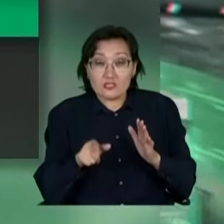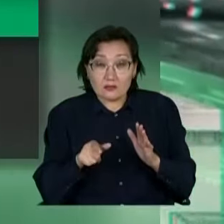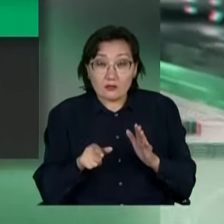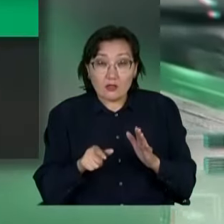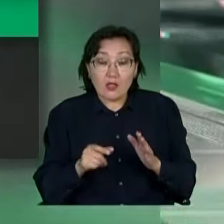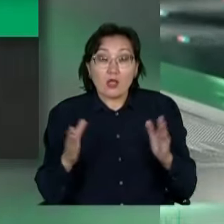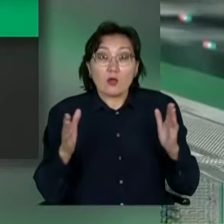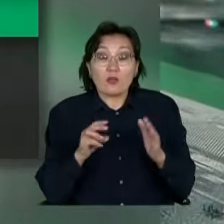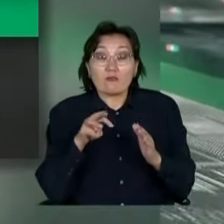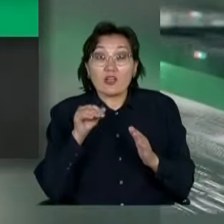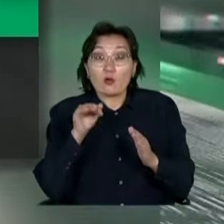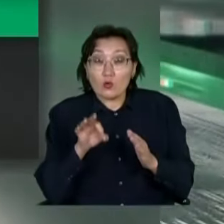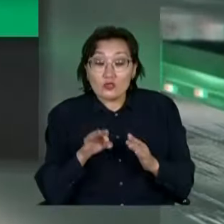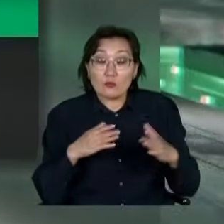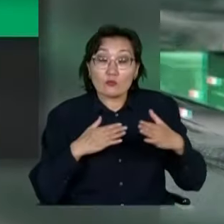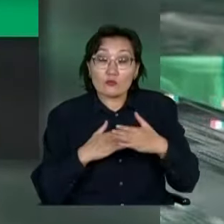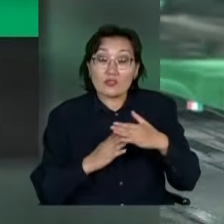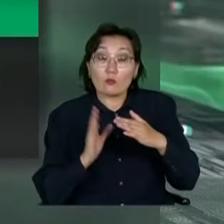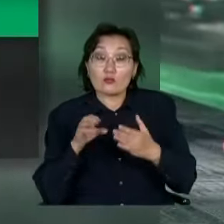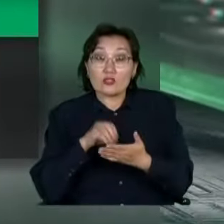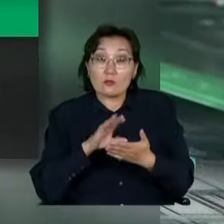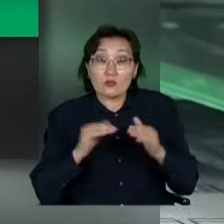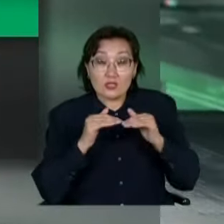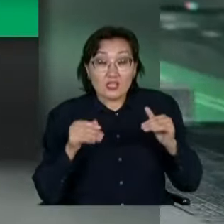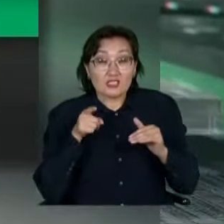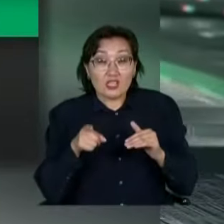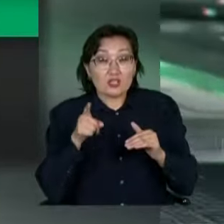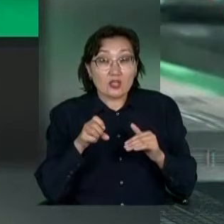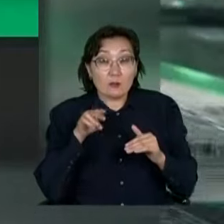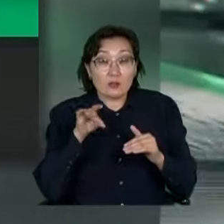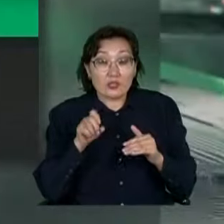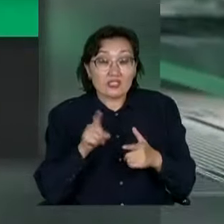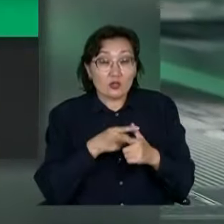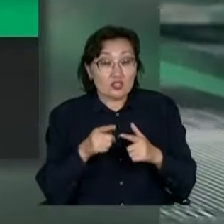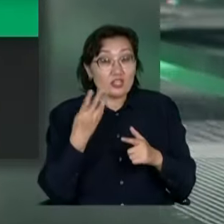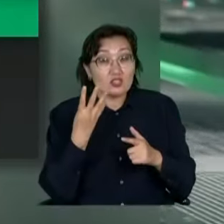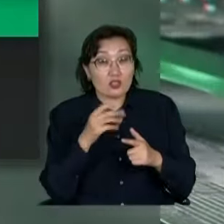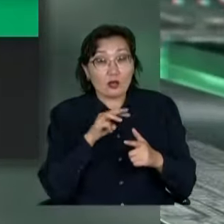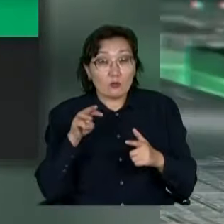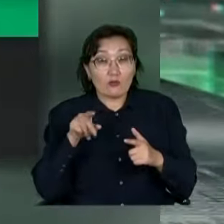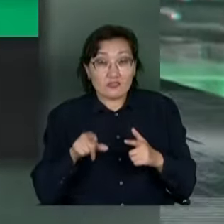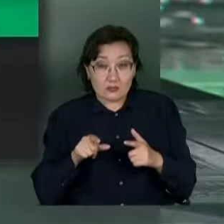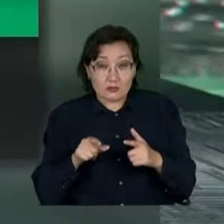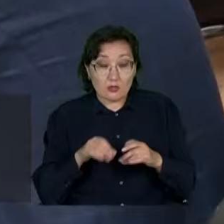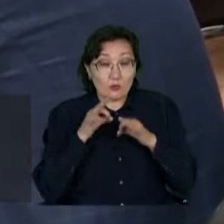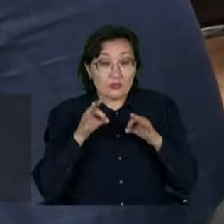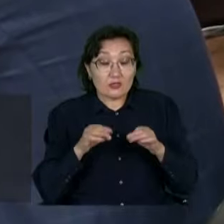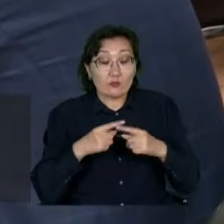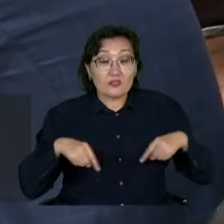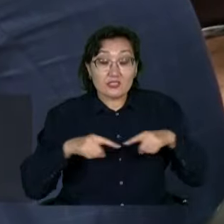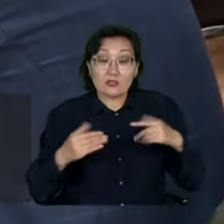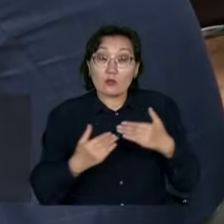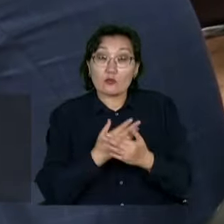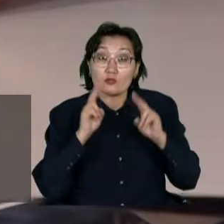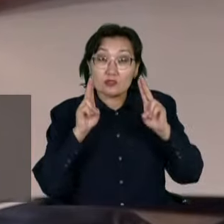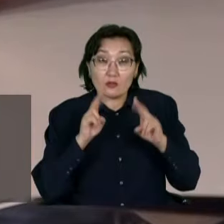Для микрофинансовых организаций лимит будет установлен на уровне 1100 МРП или около 4 миллионов тенге. Как отметили в ведомстве, новые